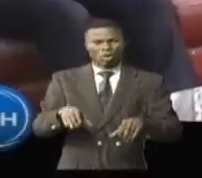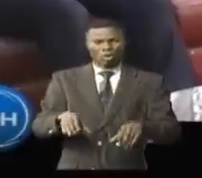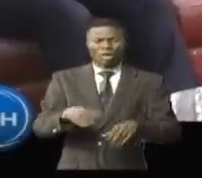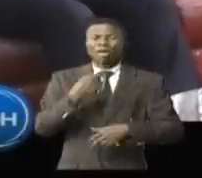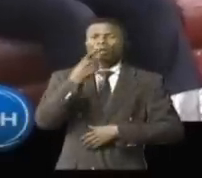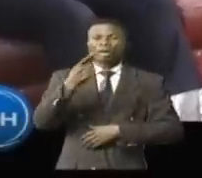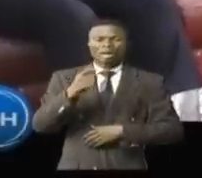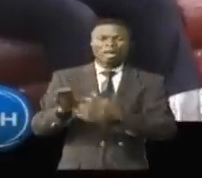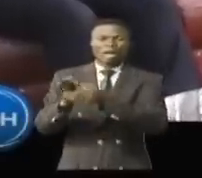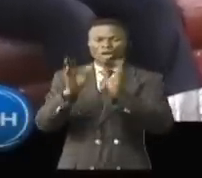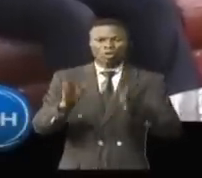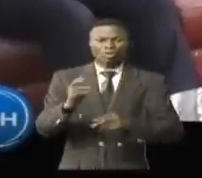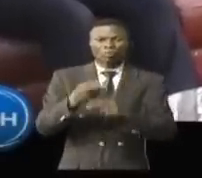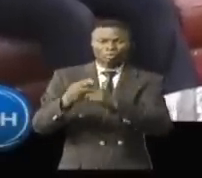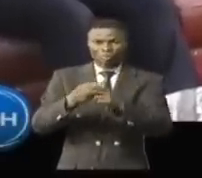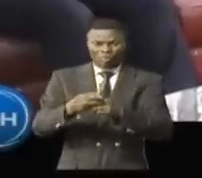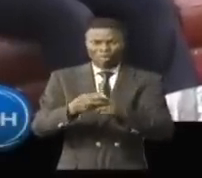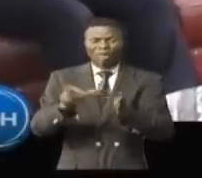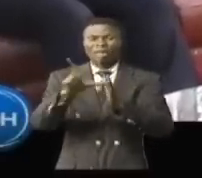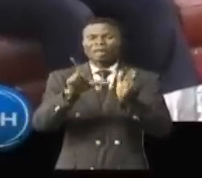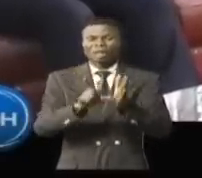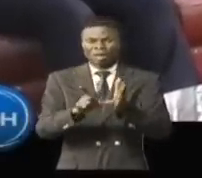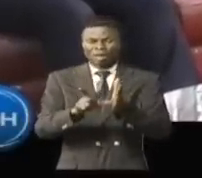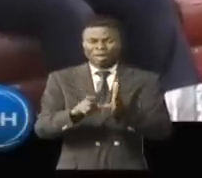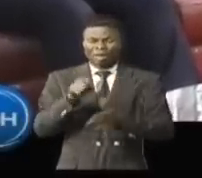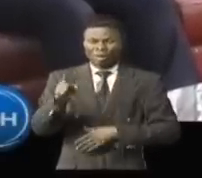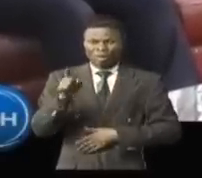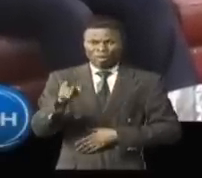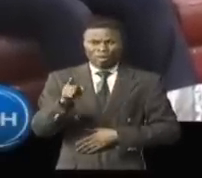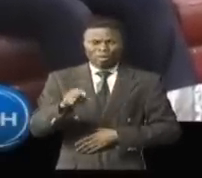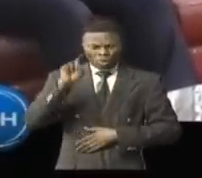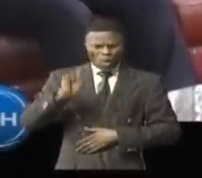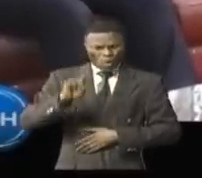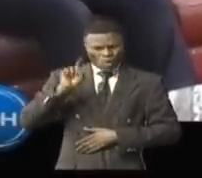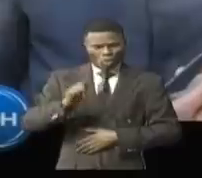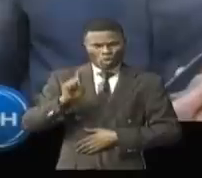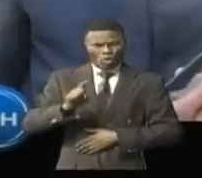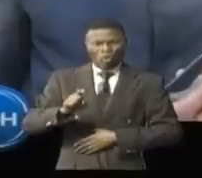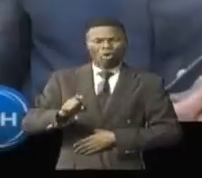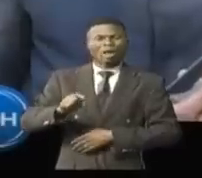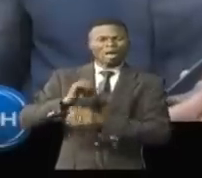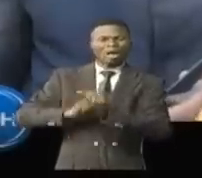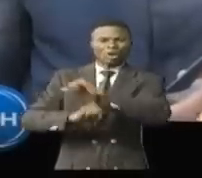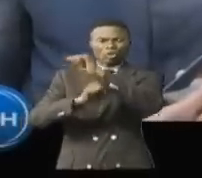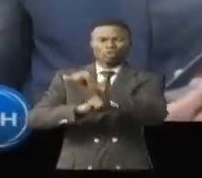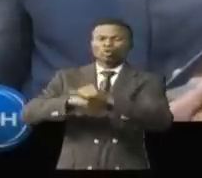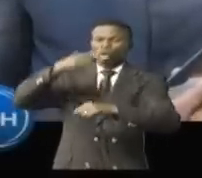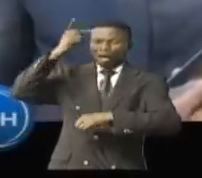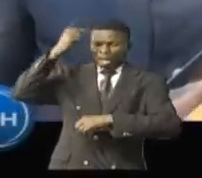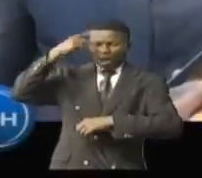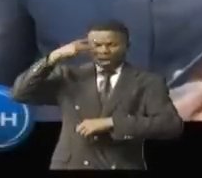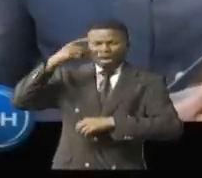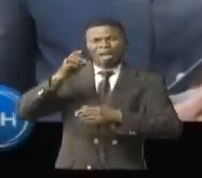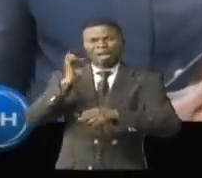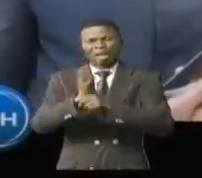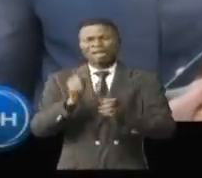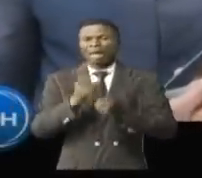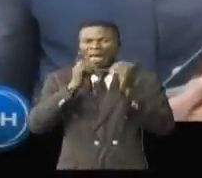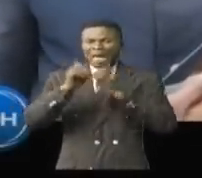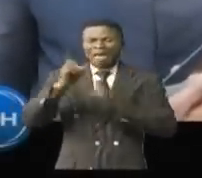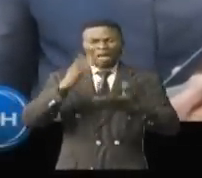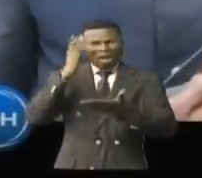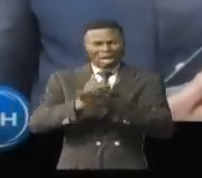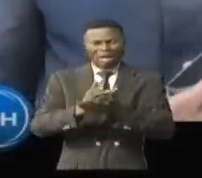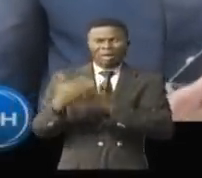au coordonnateur du mécanisme de suivi de l'accord cadre, Claude Ibalanqui, qu'il faut privilégier l'approche diplomatique du dialogue pour sortir de la